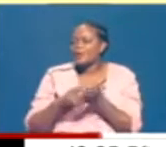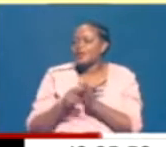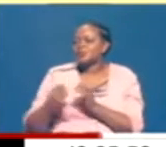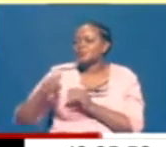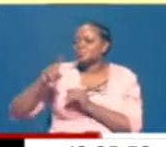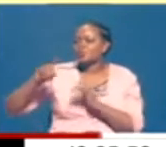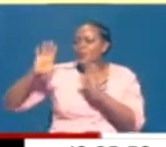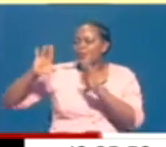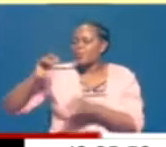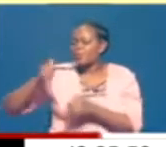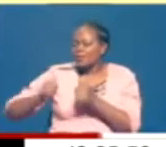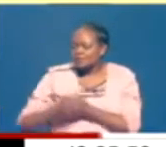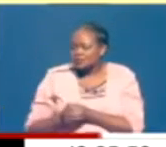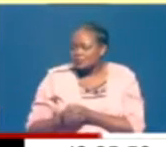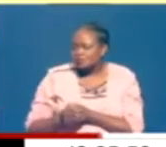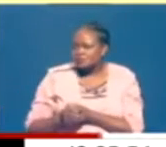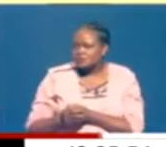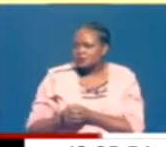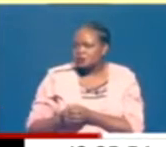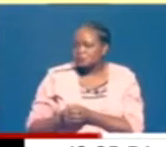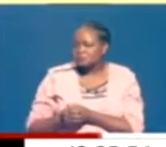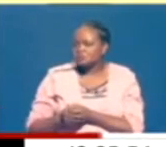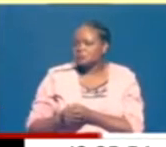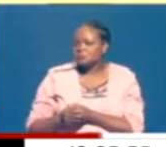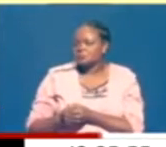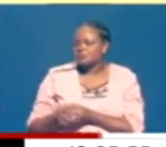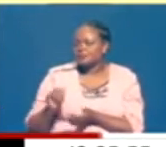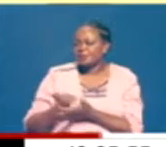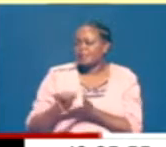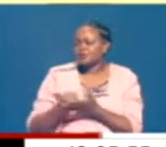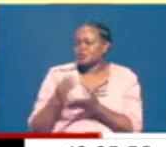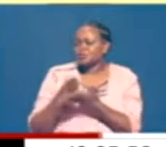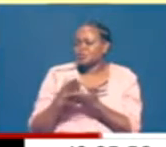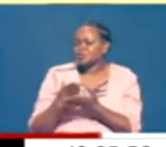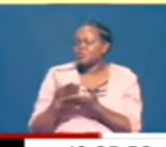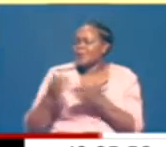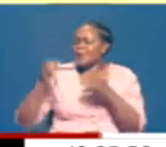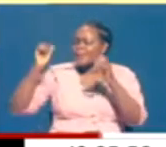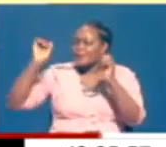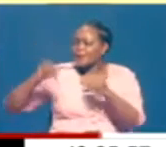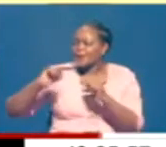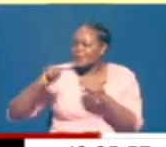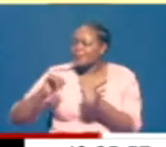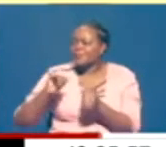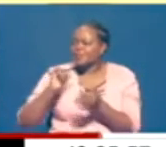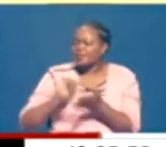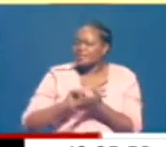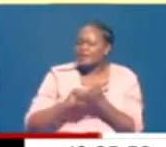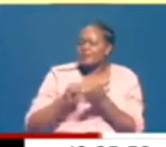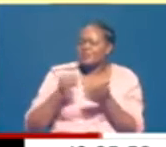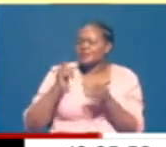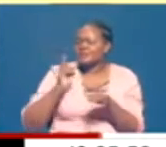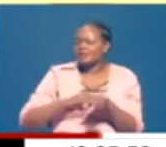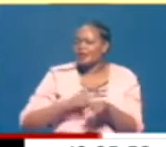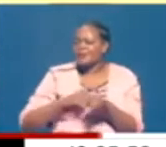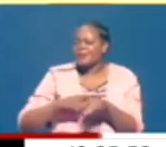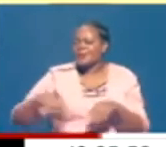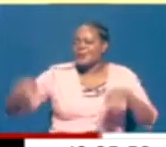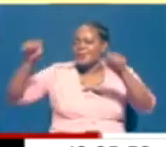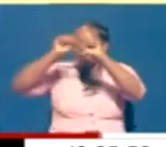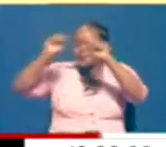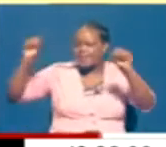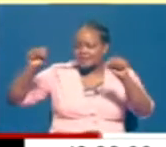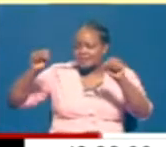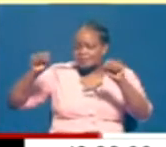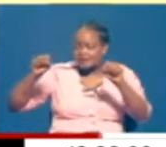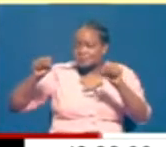tena nyingine ambayo hiyo koti ilikuwa inajaribu kuamua ni kwamba kuna uwezo mtu akashtaki rais wakati bado amekaa pale katika ile ofisi